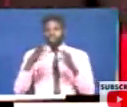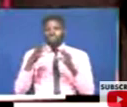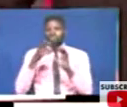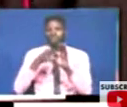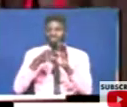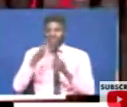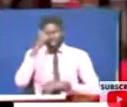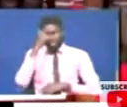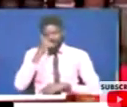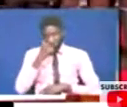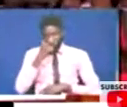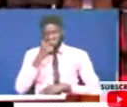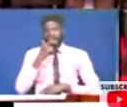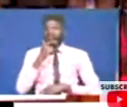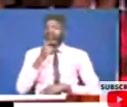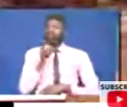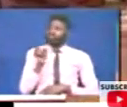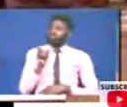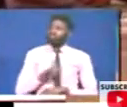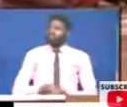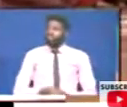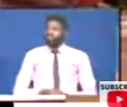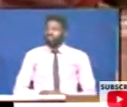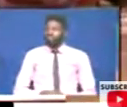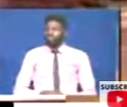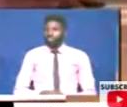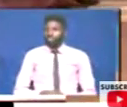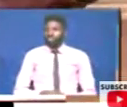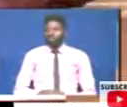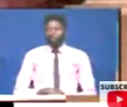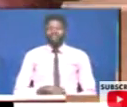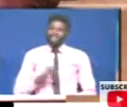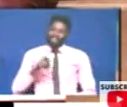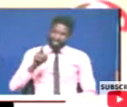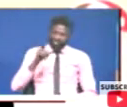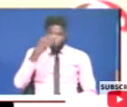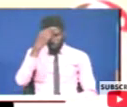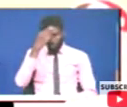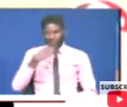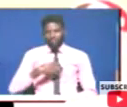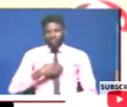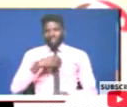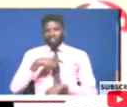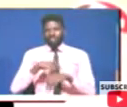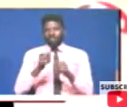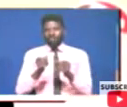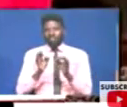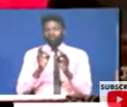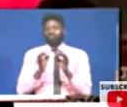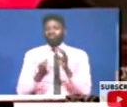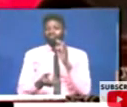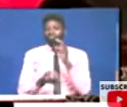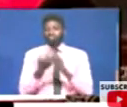Thika. Asante sana mgeni wetu, asante sana. Magoha alikuwa mgeni wa heshima wakati wa ufunguzi rasmi wa tamasha ya kitaifa ya